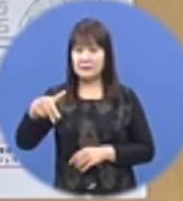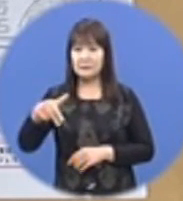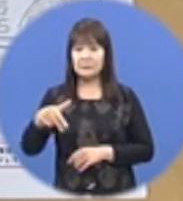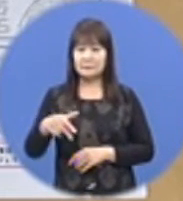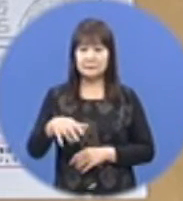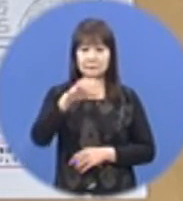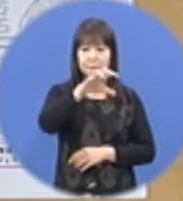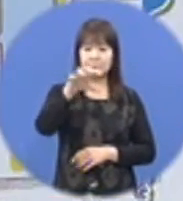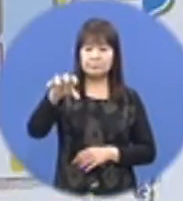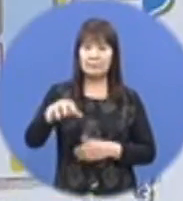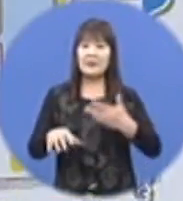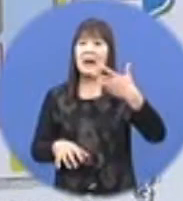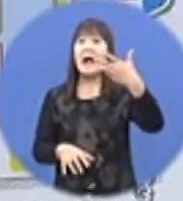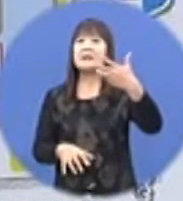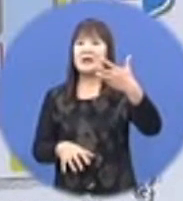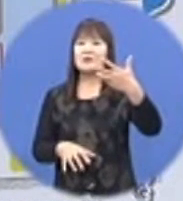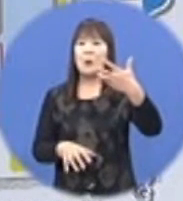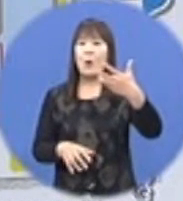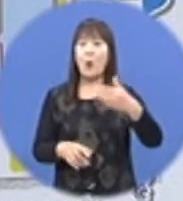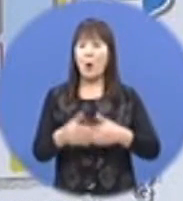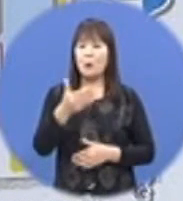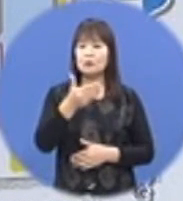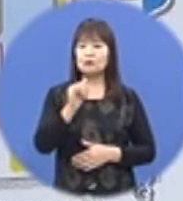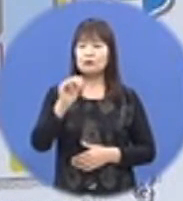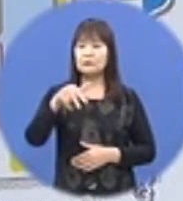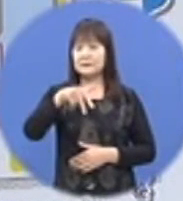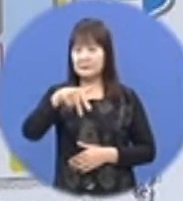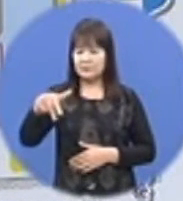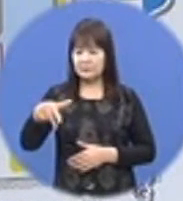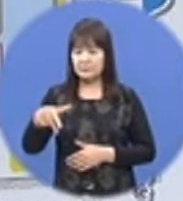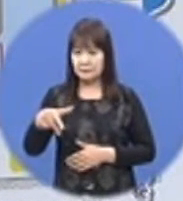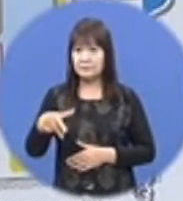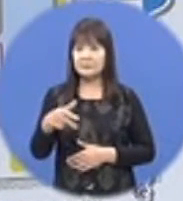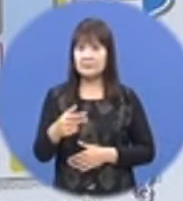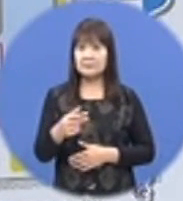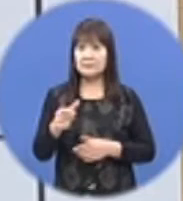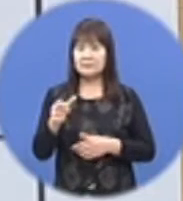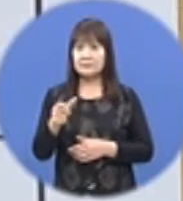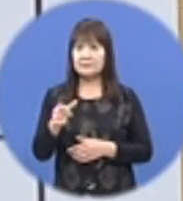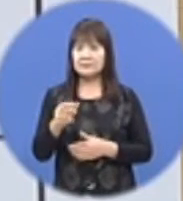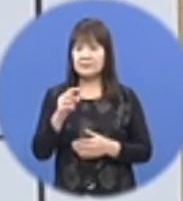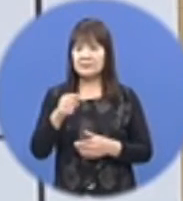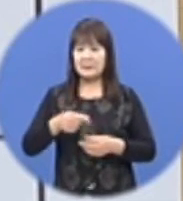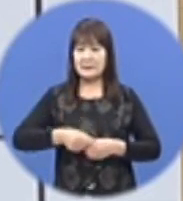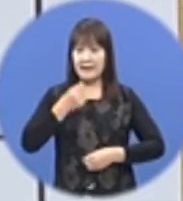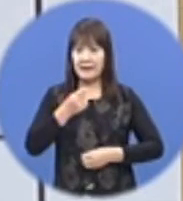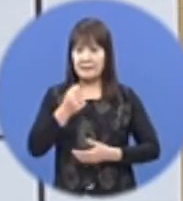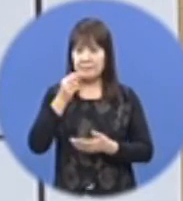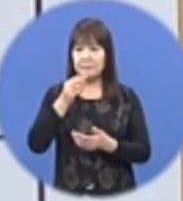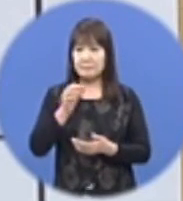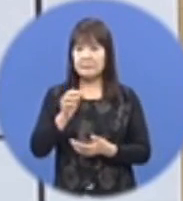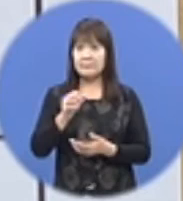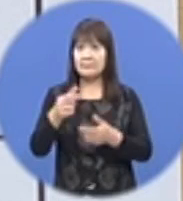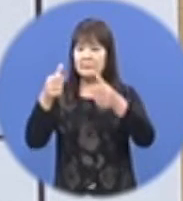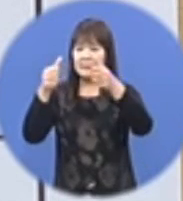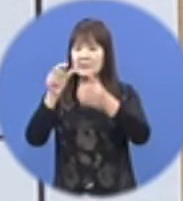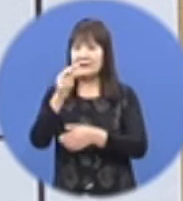内8カ所ある場所でクイズに正解すると1つ10万石の石高シールをもらえます。